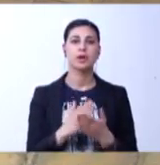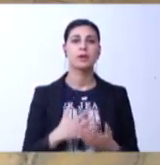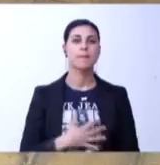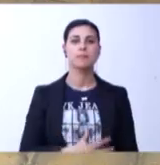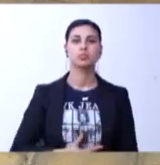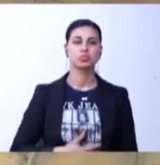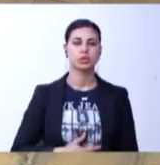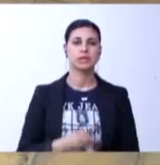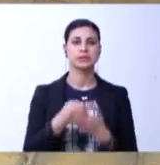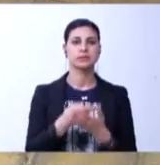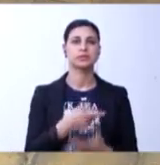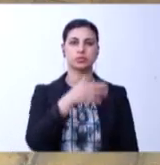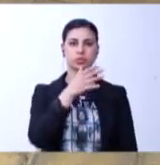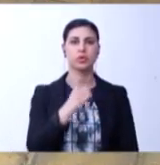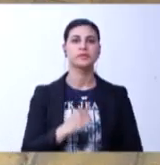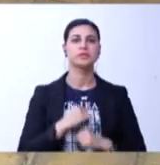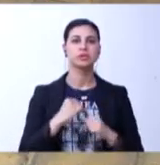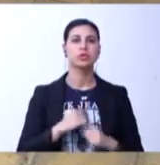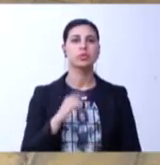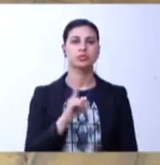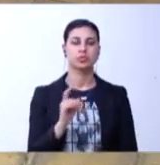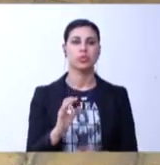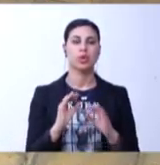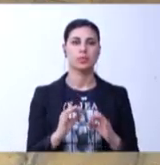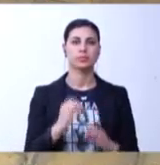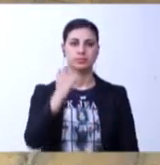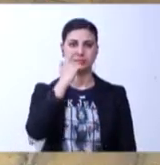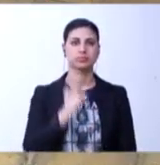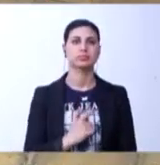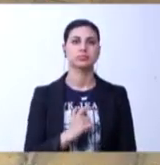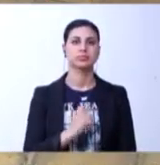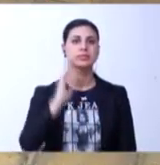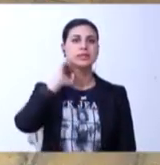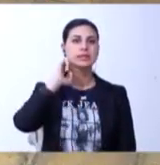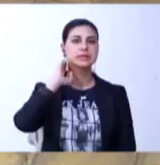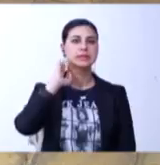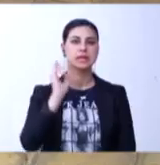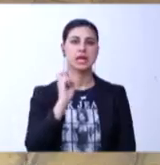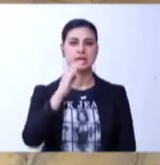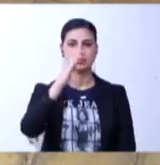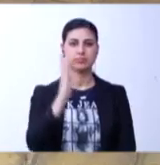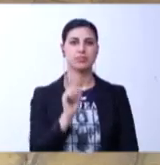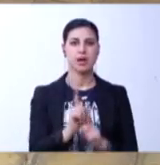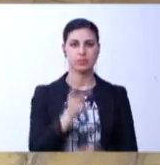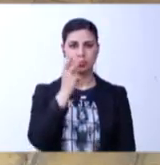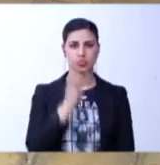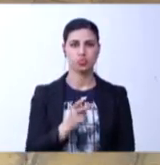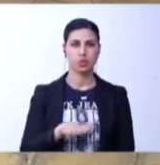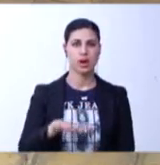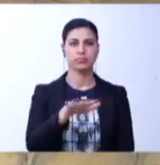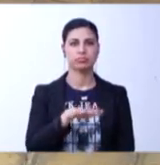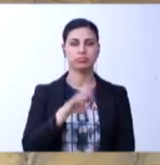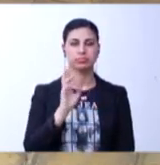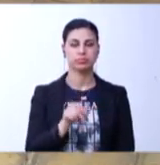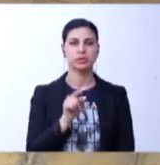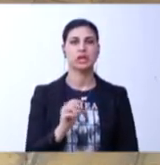მუცელზე დაწოლი მდგომარეობაში ვცდილობთ, რომ გასწორებულია კისრის ნადრეკი, ანუ ძის ვიყურებით ამ დროს და ვიწევით